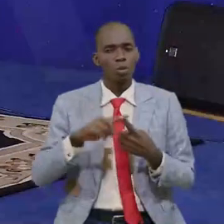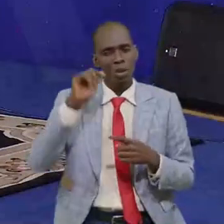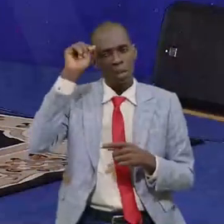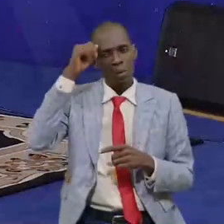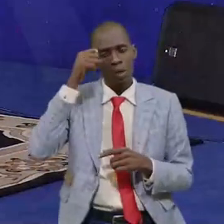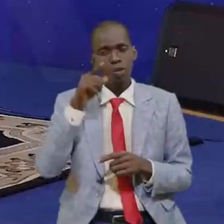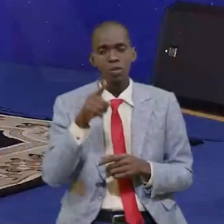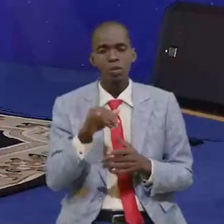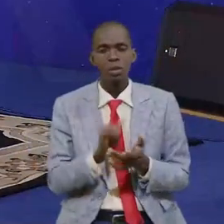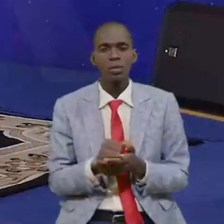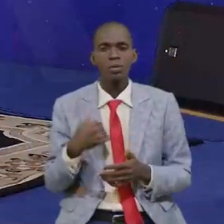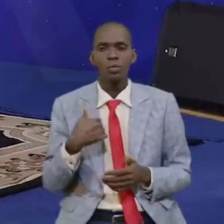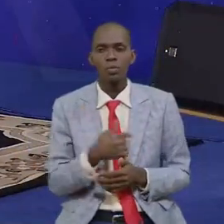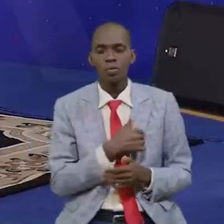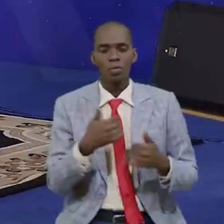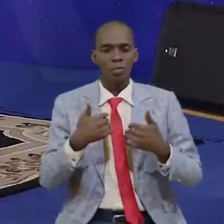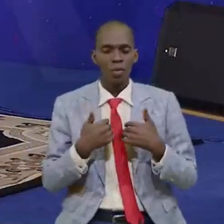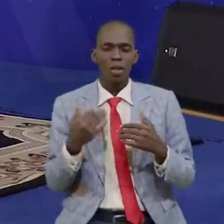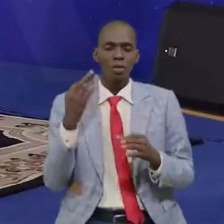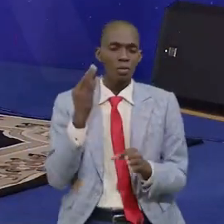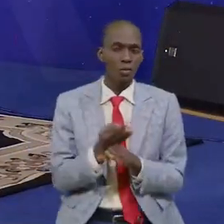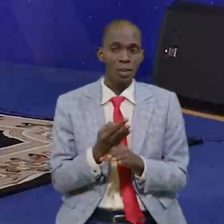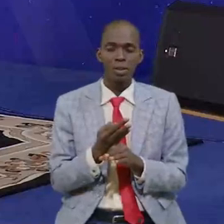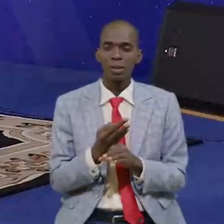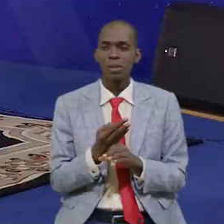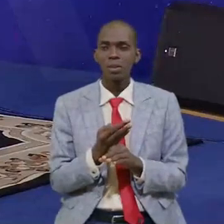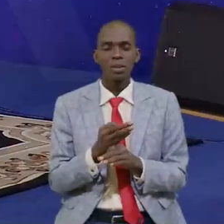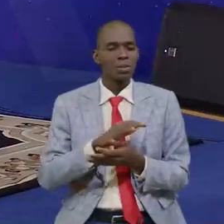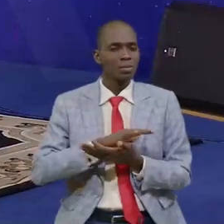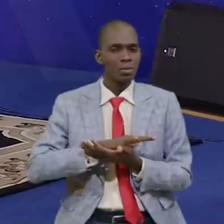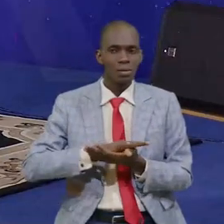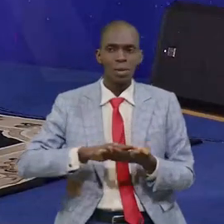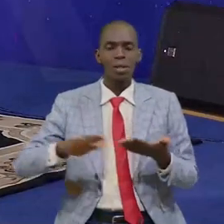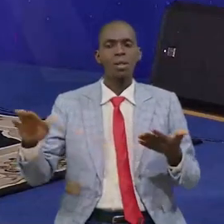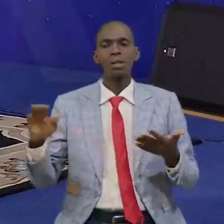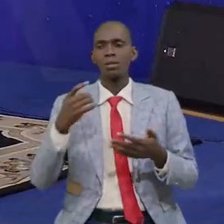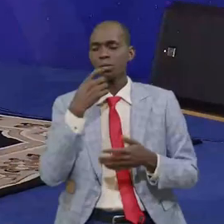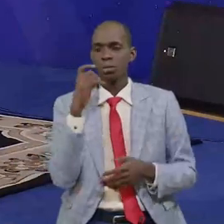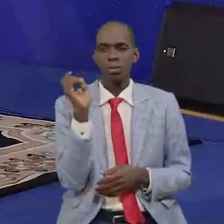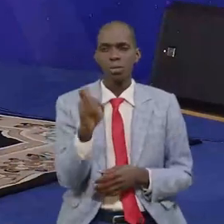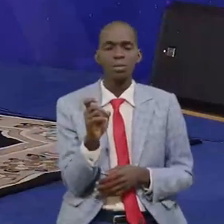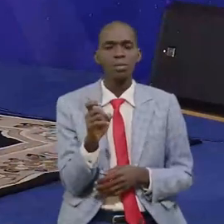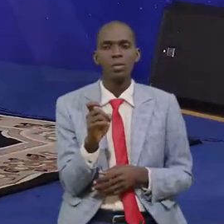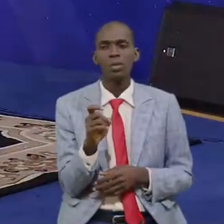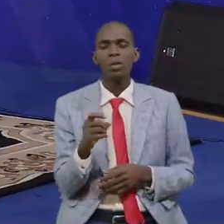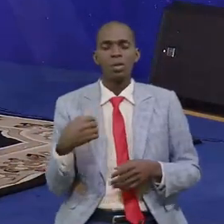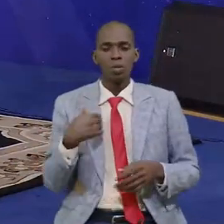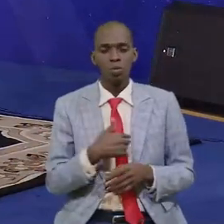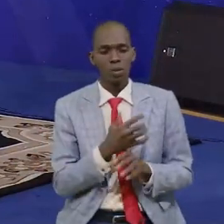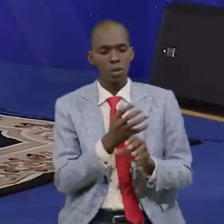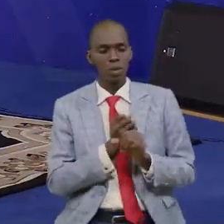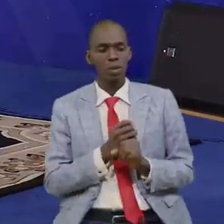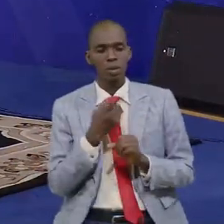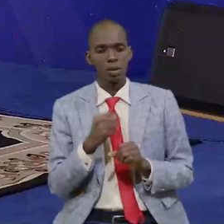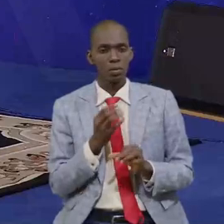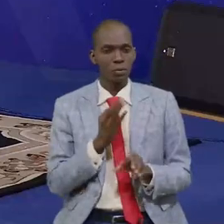nous avons la foi. Nous avons ce mandat explicite. Nous avons la foi, garder la foi.